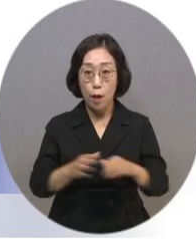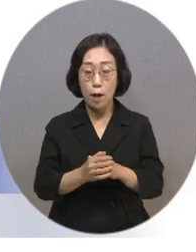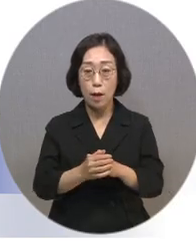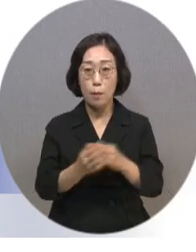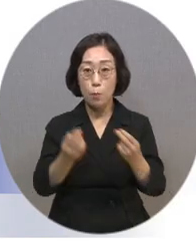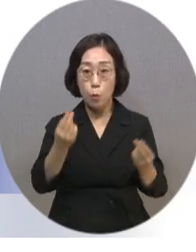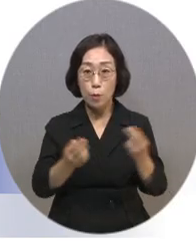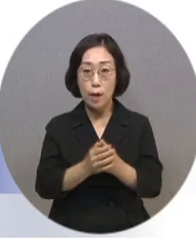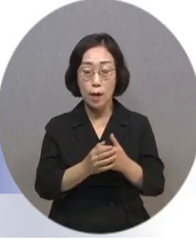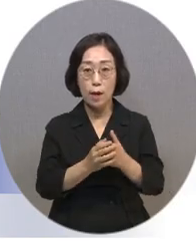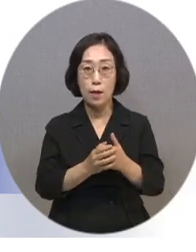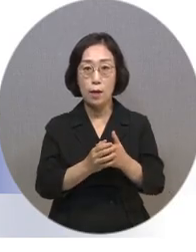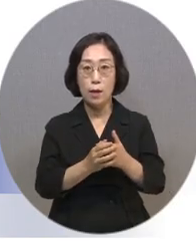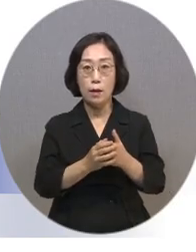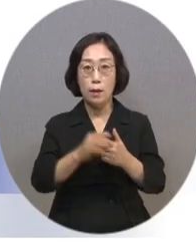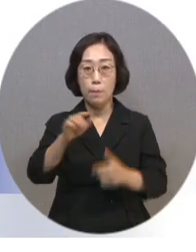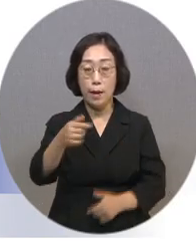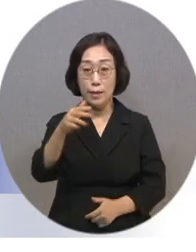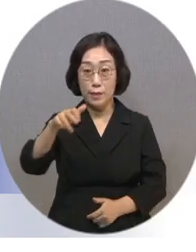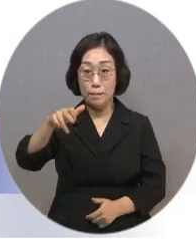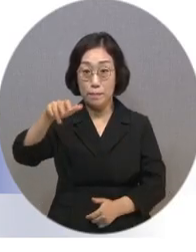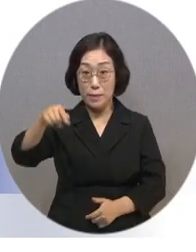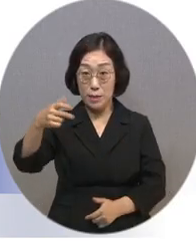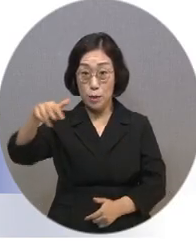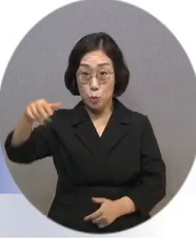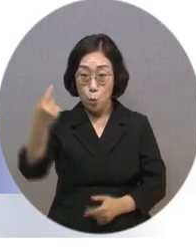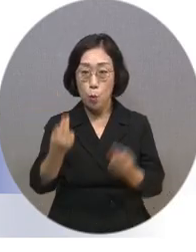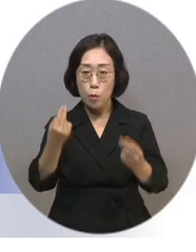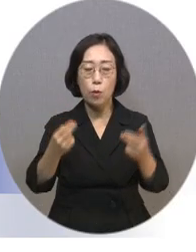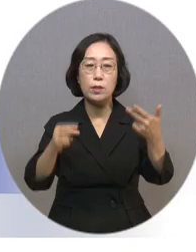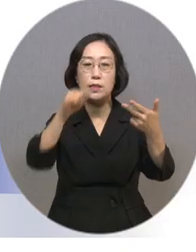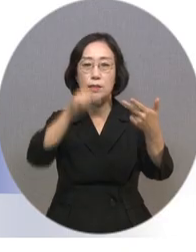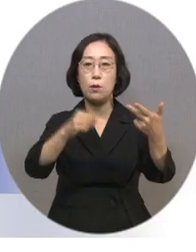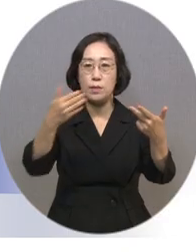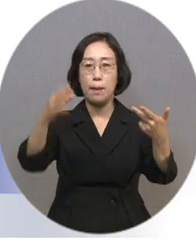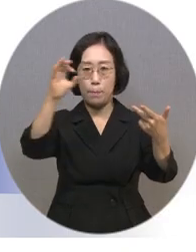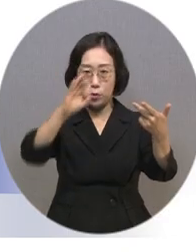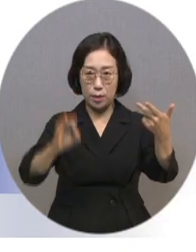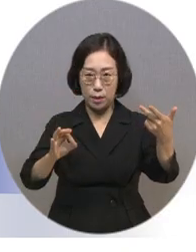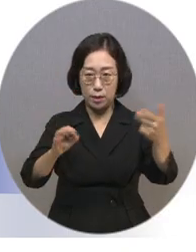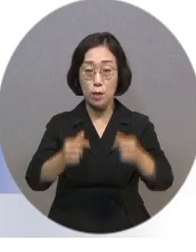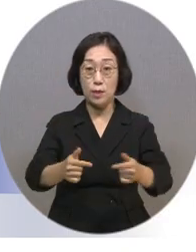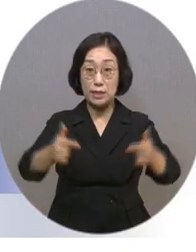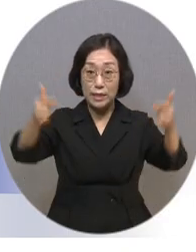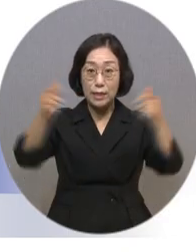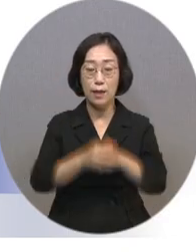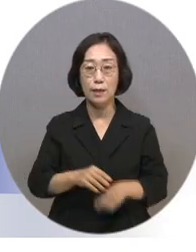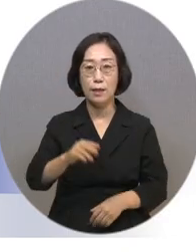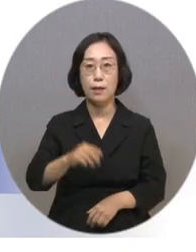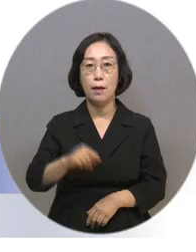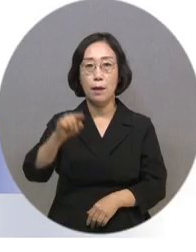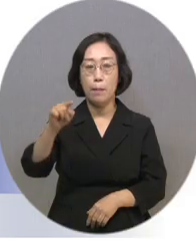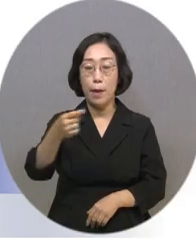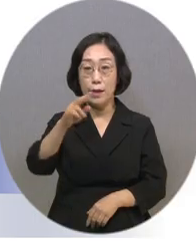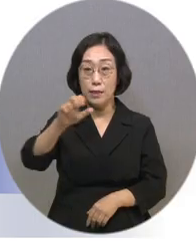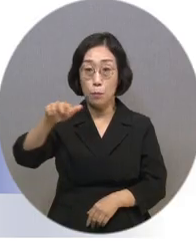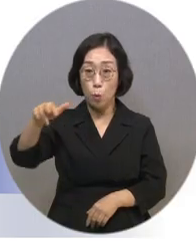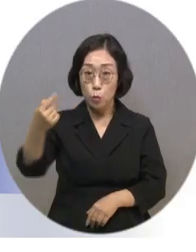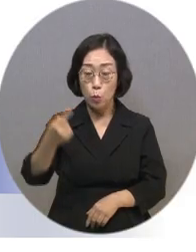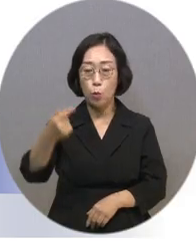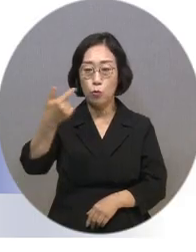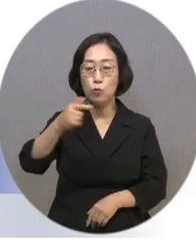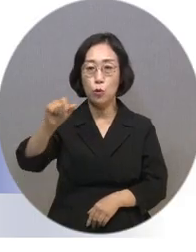예산 117조 445억 원 대비 내년도에는 7.4% 증가한 125조